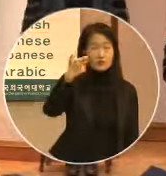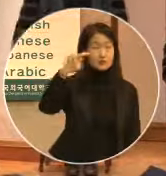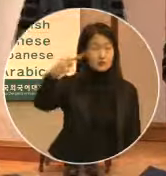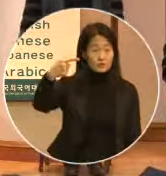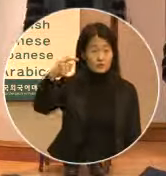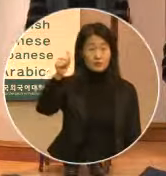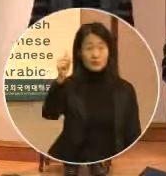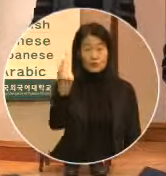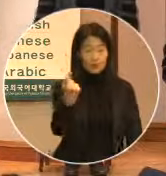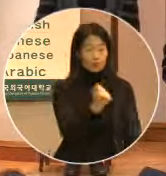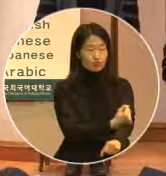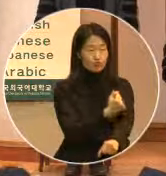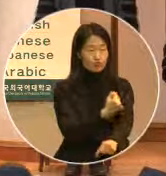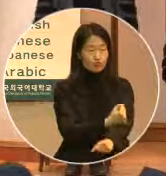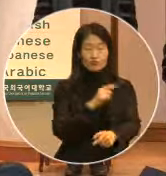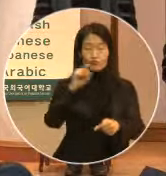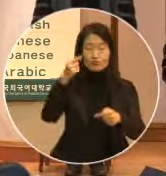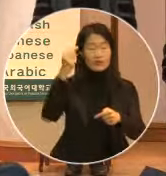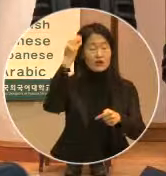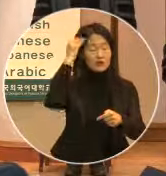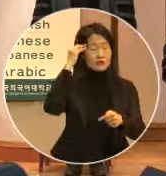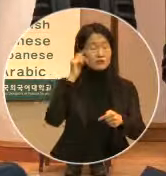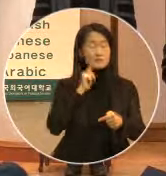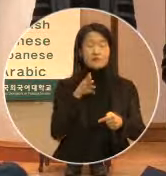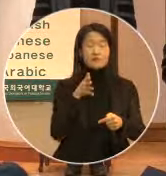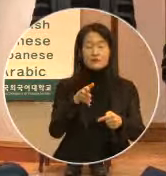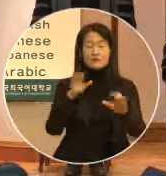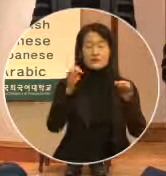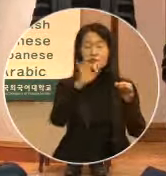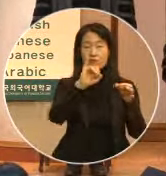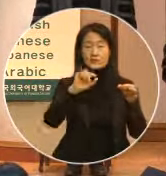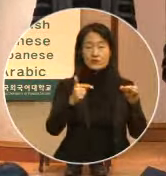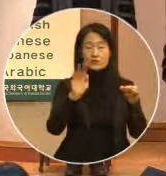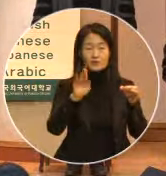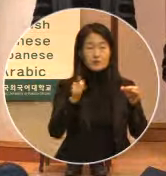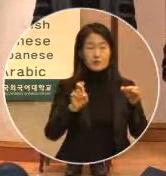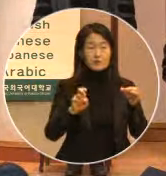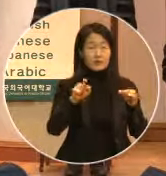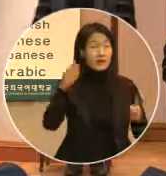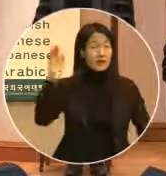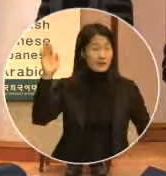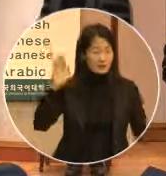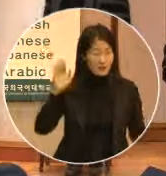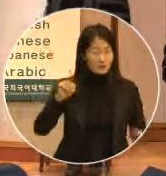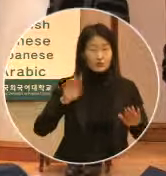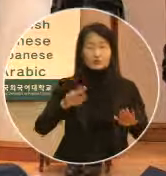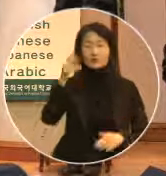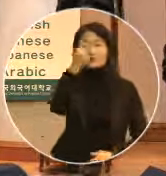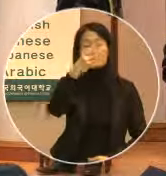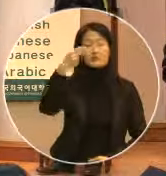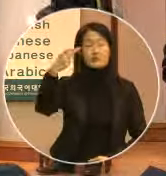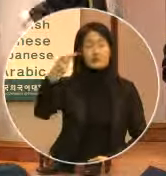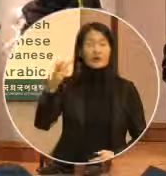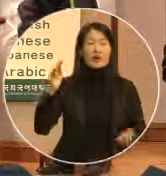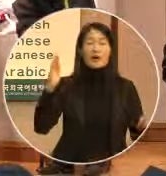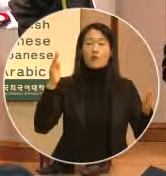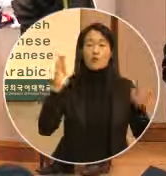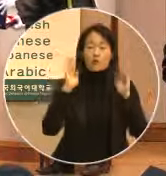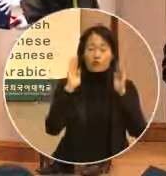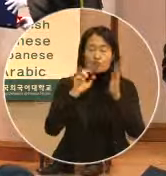제261호 상장 공로상 한국어학부 김인범. 위 학생은 본 대학교 2012학년도